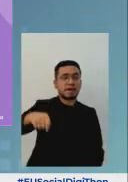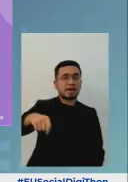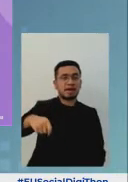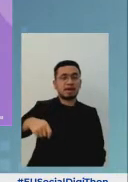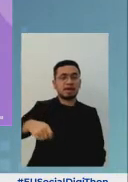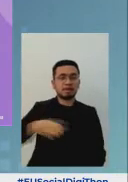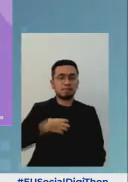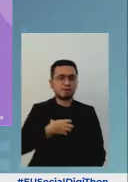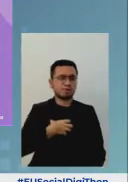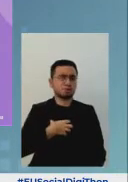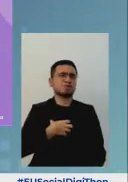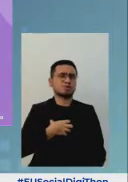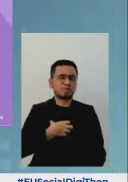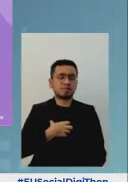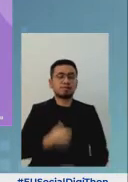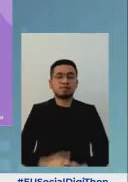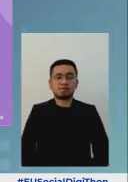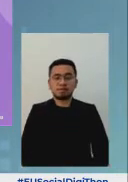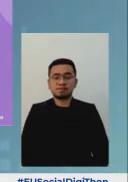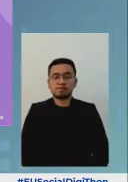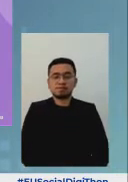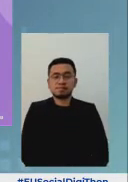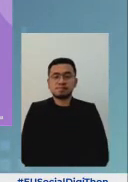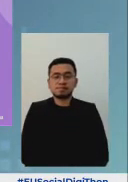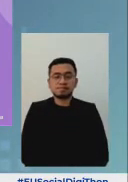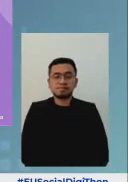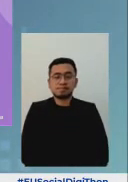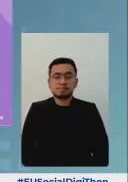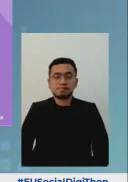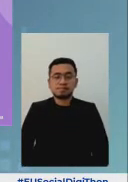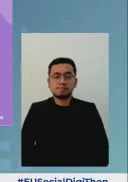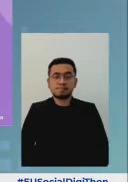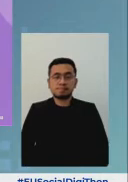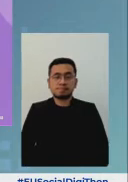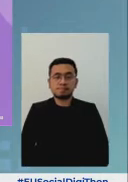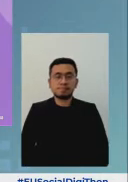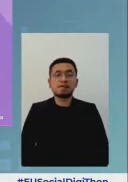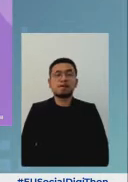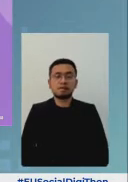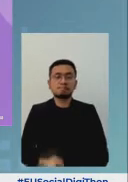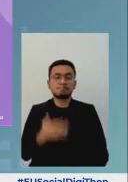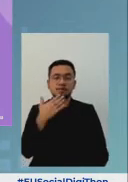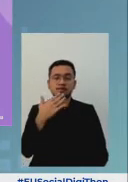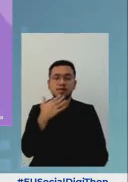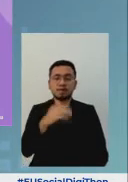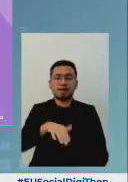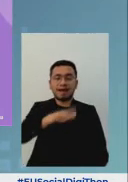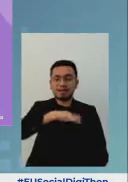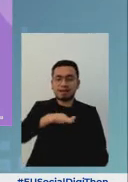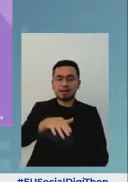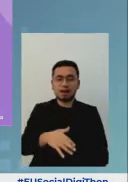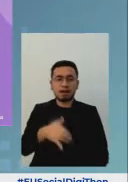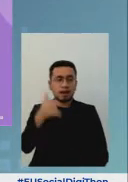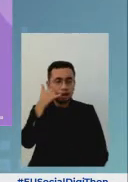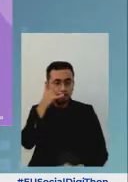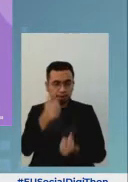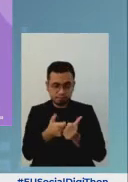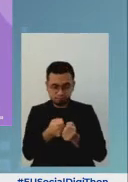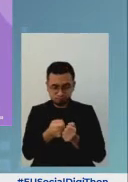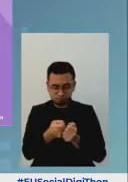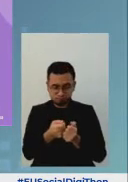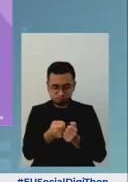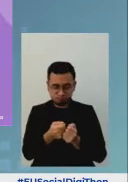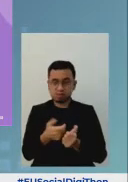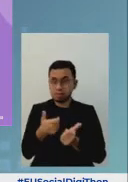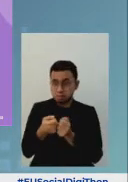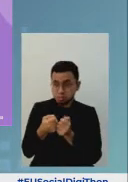ada peningkatan frekuensi untuk menggunakan gadget. Itu jadi dikit-dikit kok dia pakai gadget, dikit-dikit dia pakai